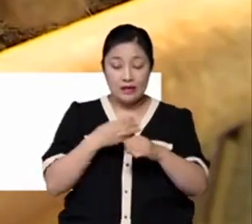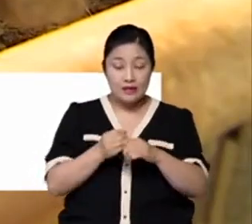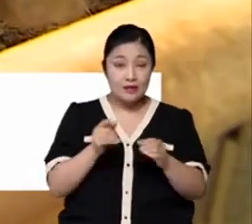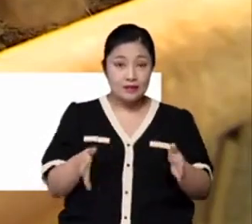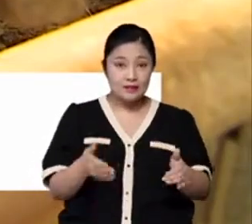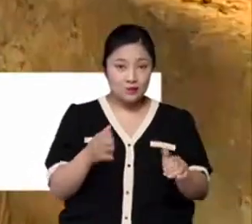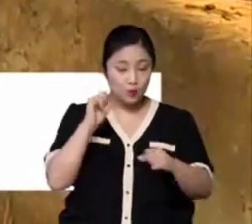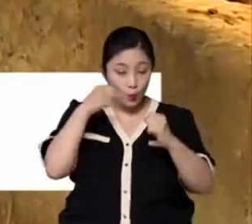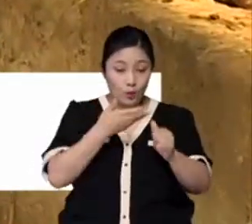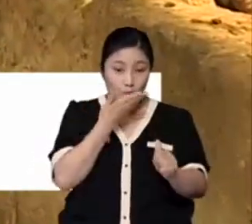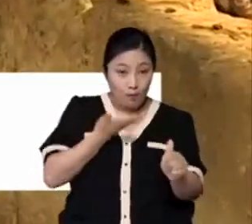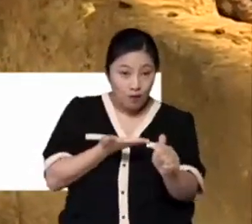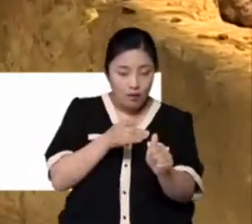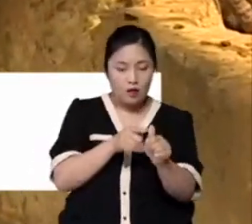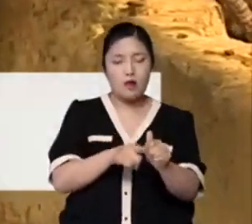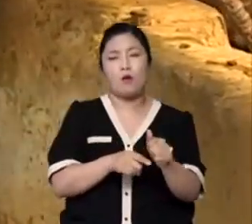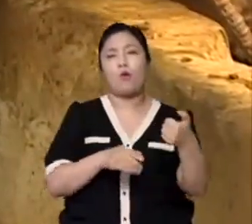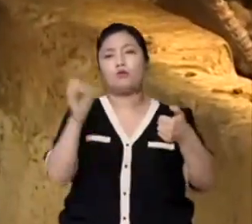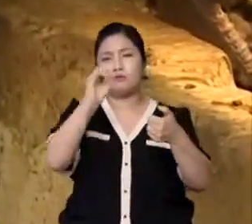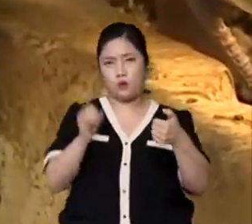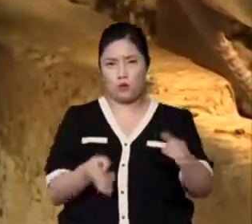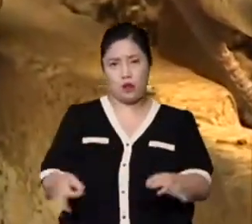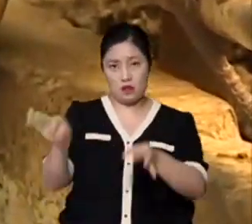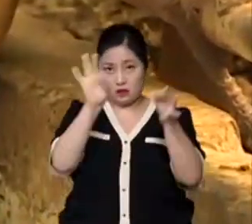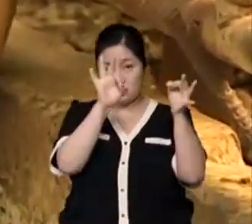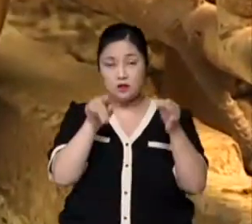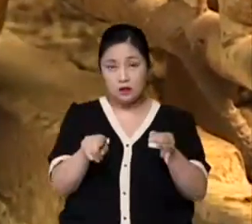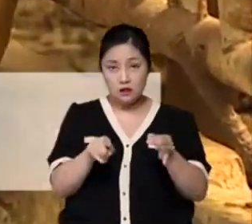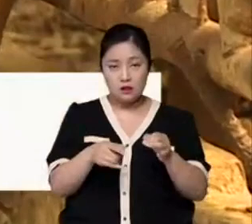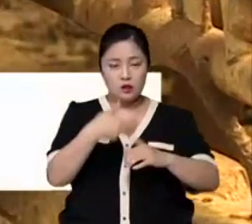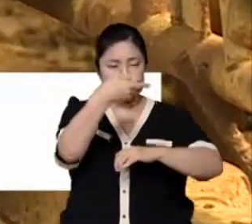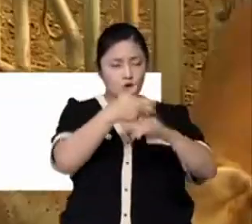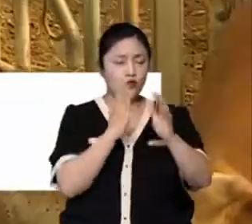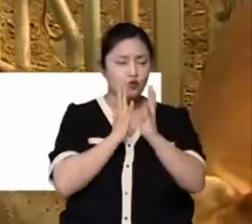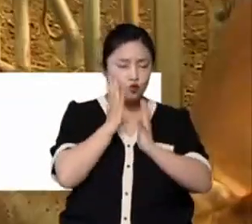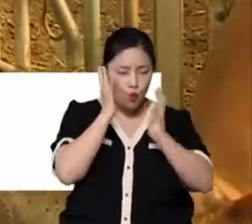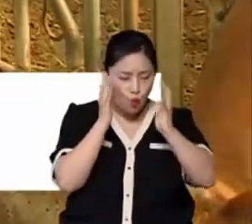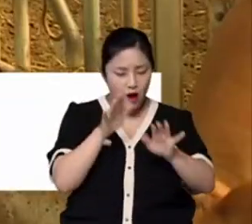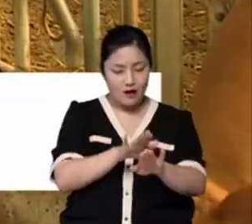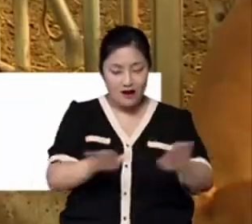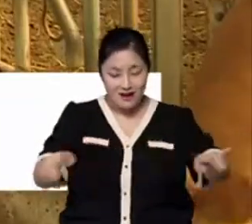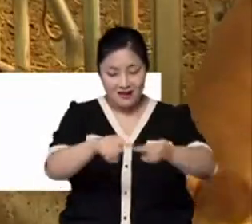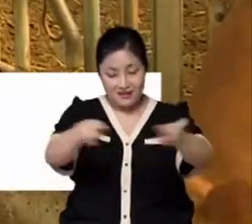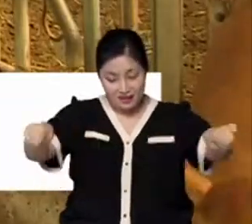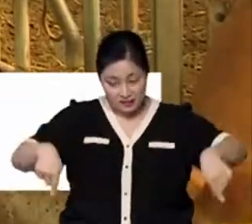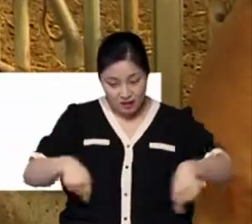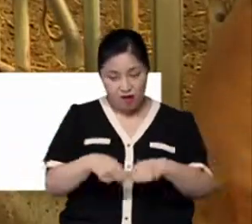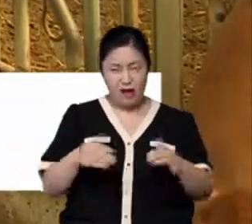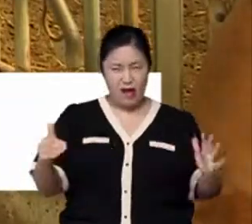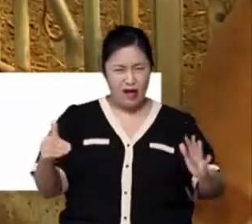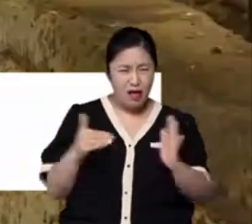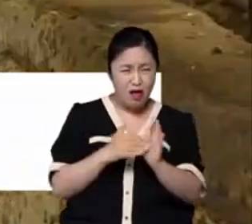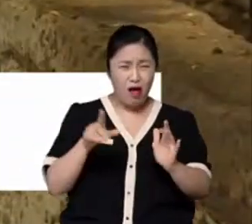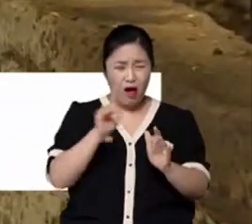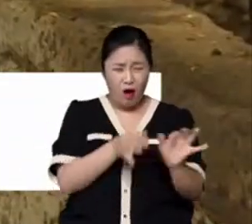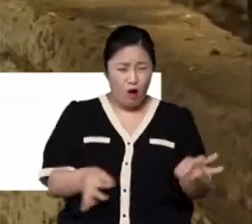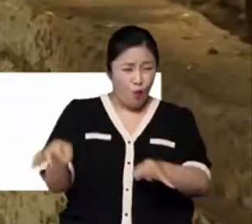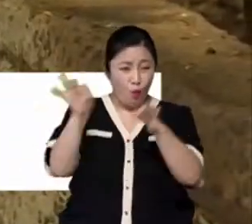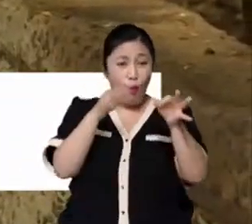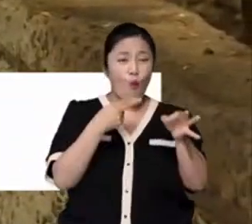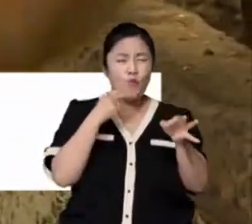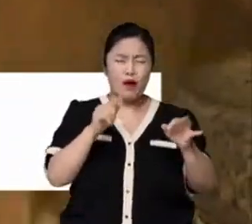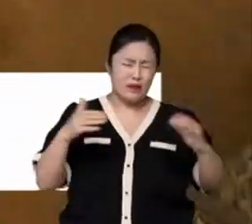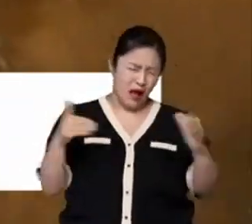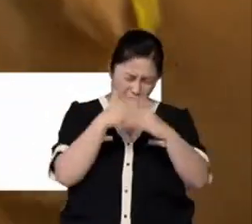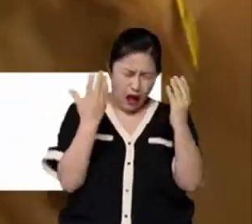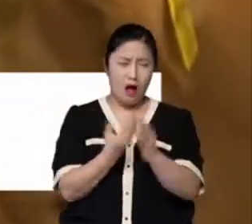사료가 50% 가까이 올랐기 때문입니다. 수입 건초와 축사 바닥에 까는 깔찌까지 어느 것 하나 오르지 않는